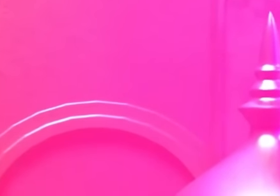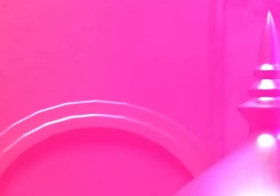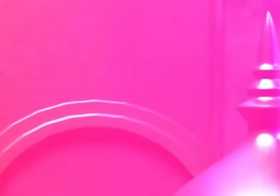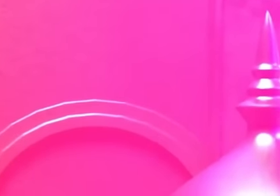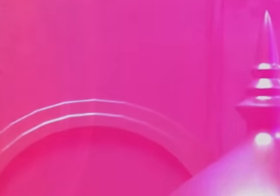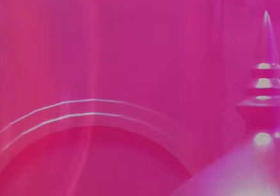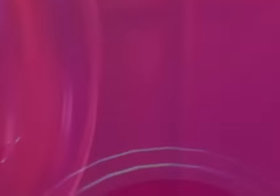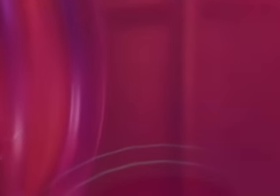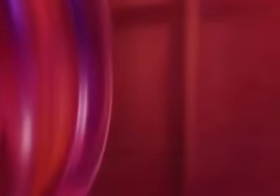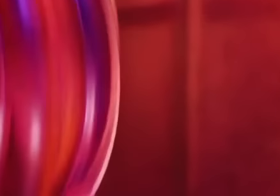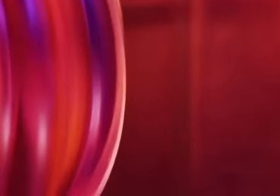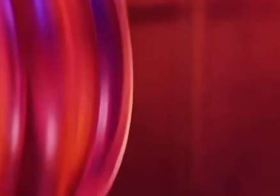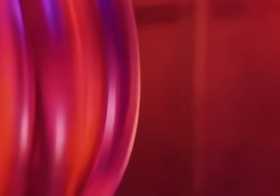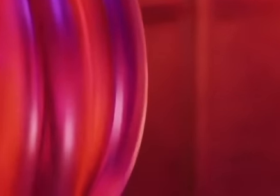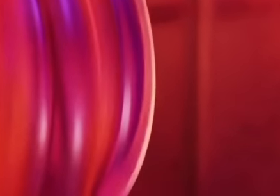infak